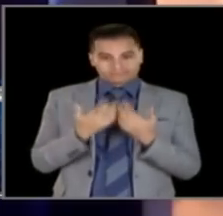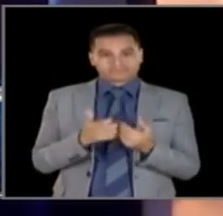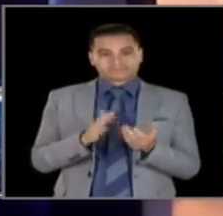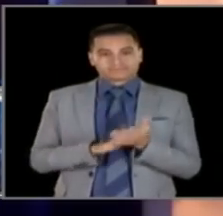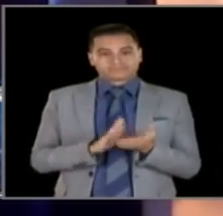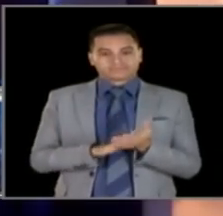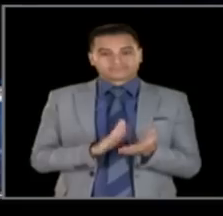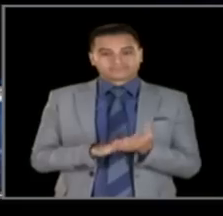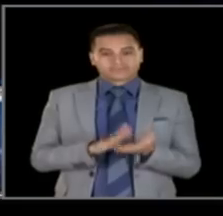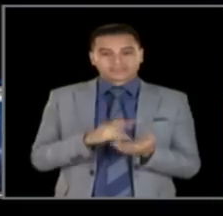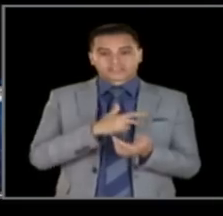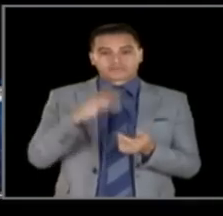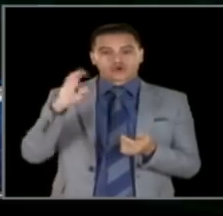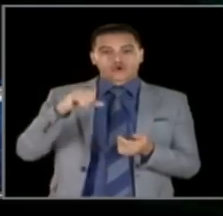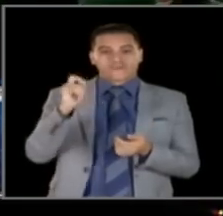صحيحة.